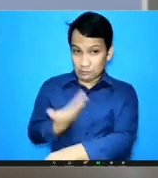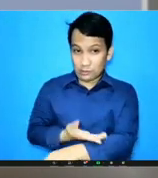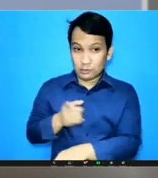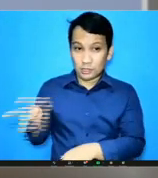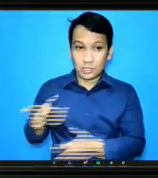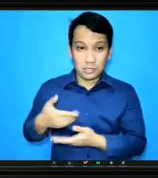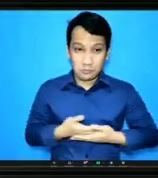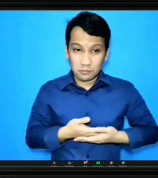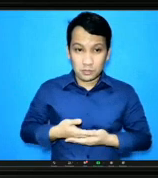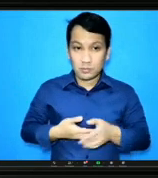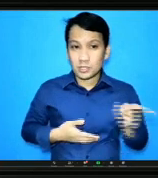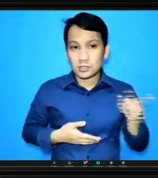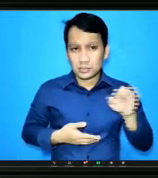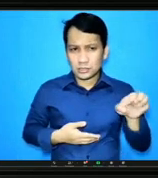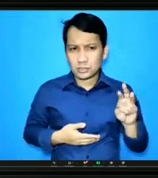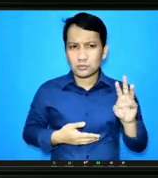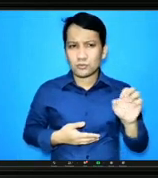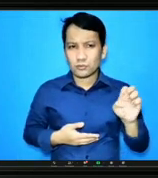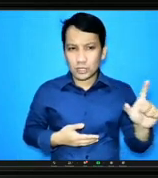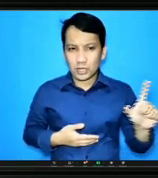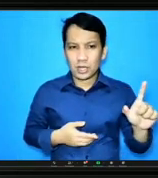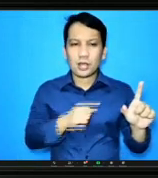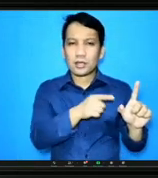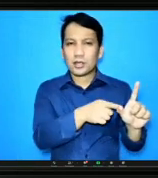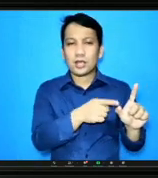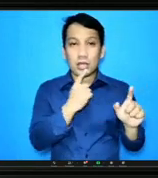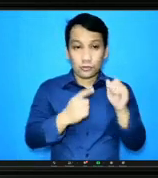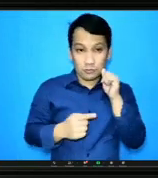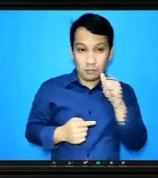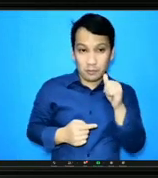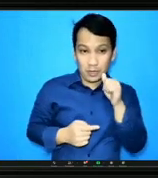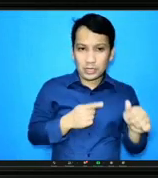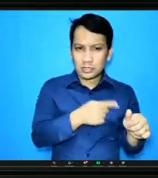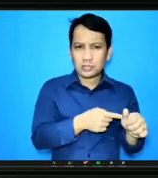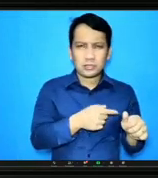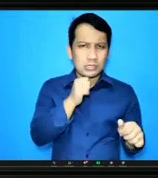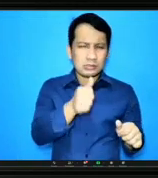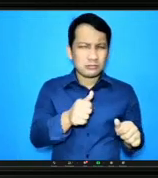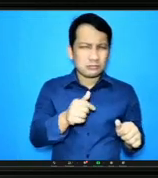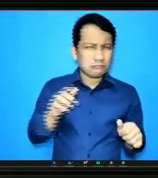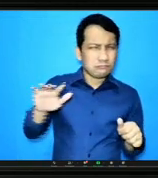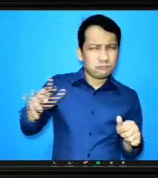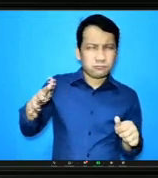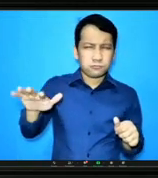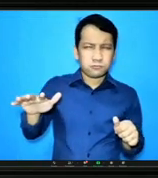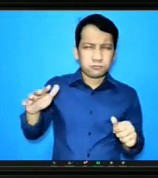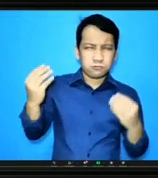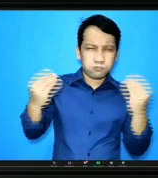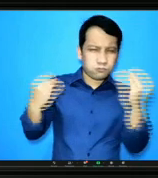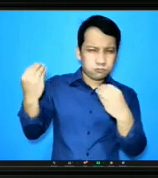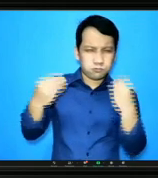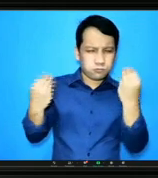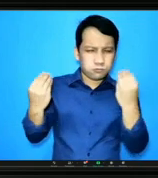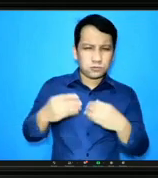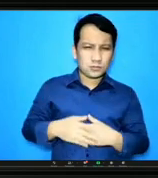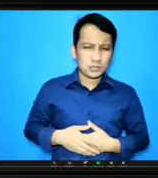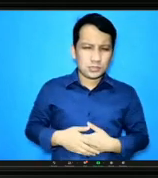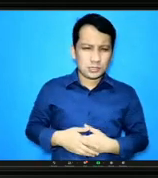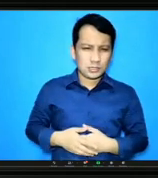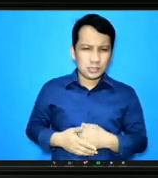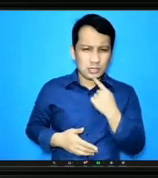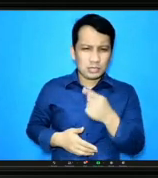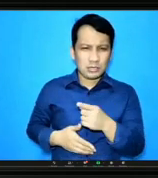Jewel. Pero si Jewel, hindi raw maiwasang mag-alinlangan. Kasi po nung nagharap po